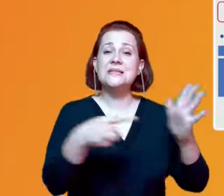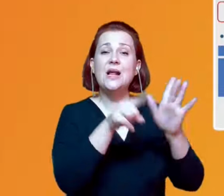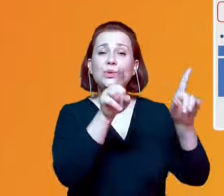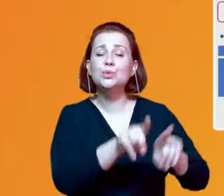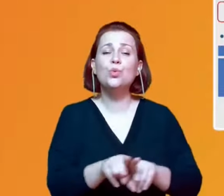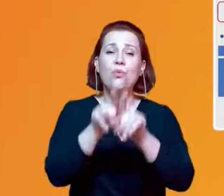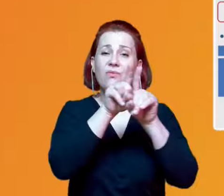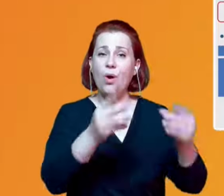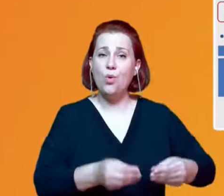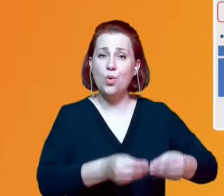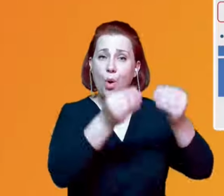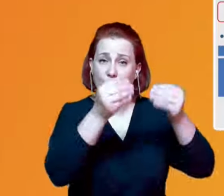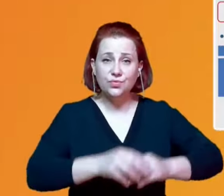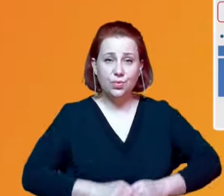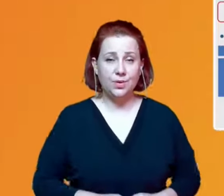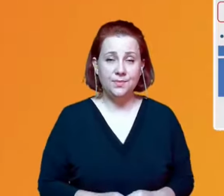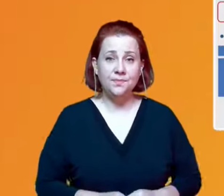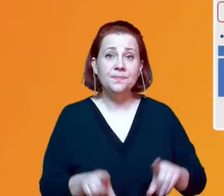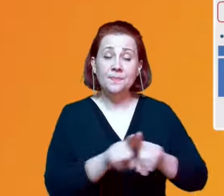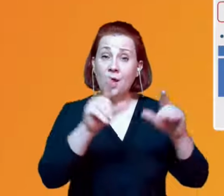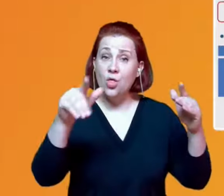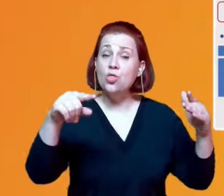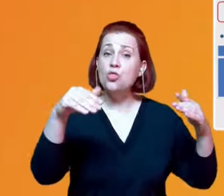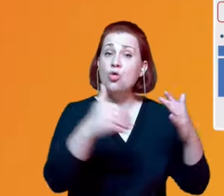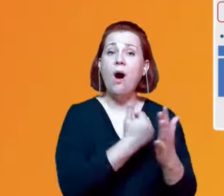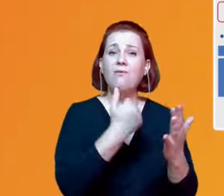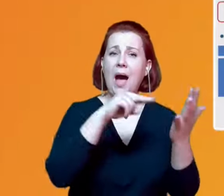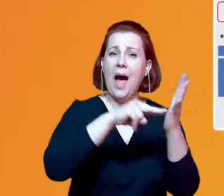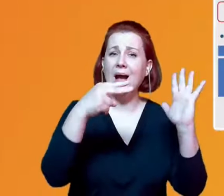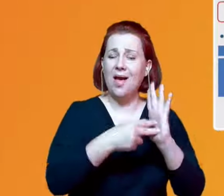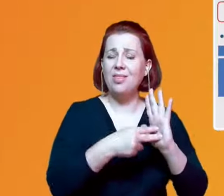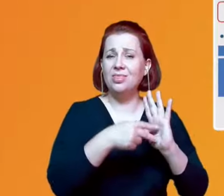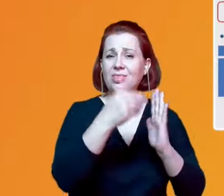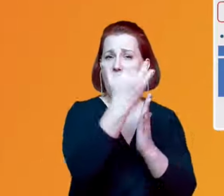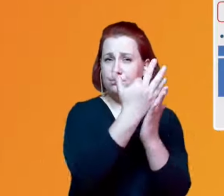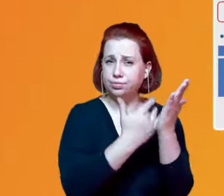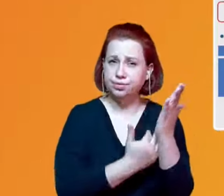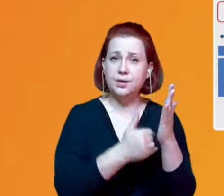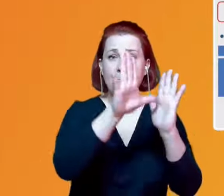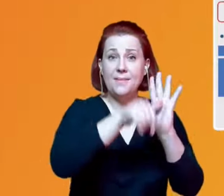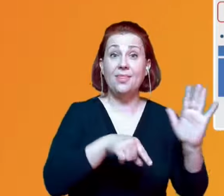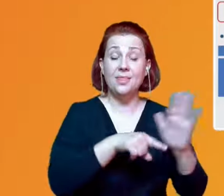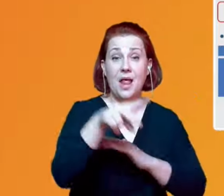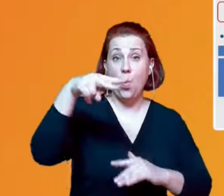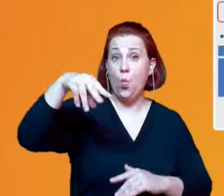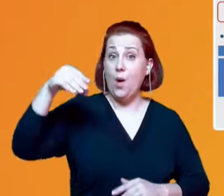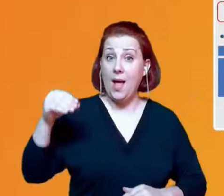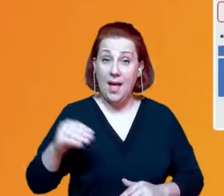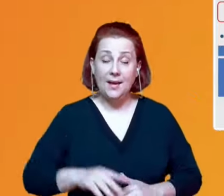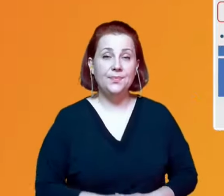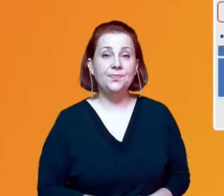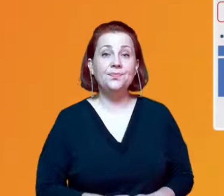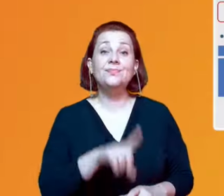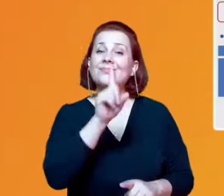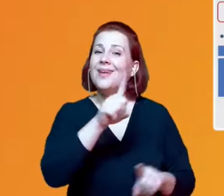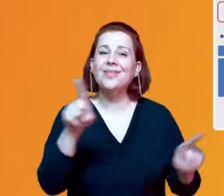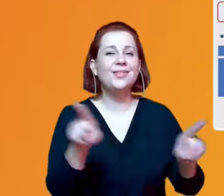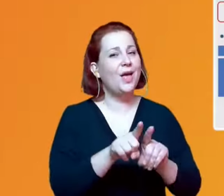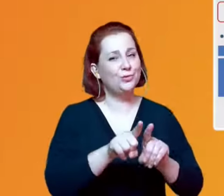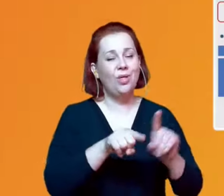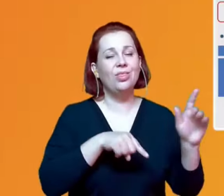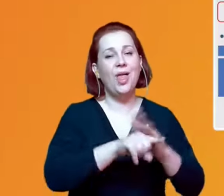zrównoważonego rozwoju, do nowej agendy miejskiej, do agendy miejskiej dla Unii Europejskiej, ale również